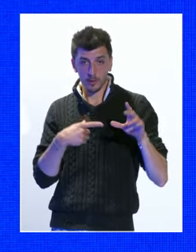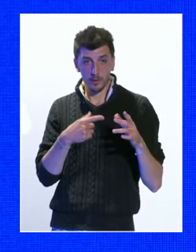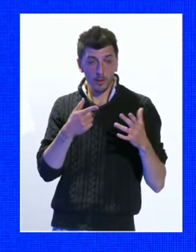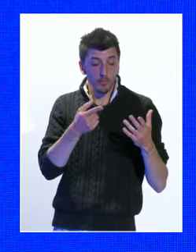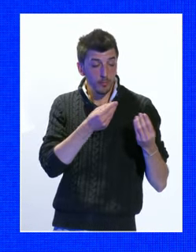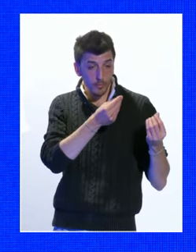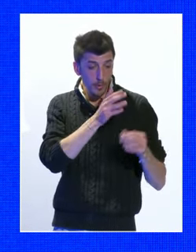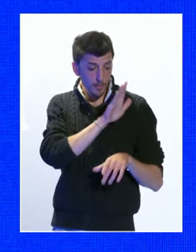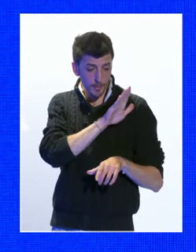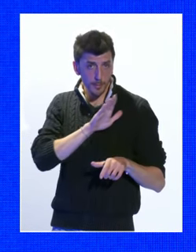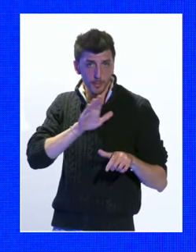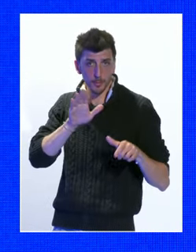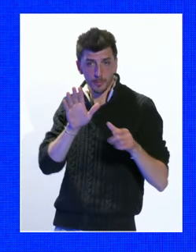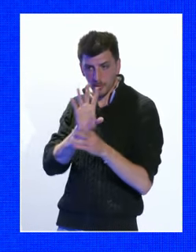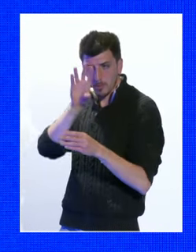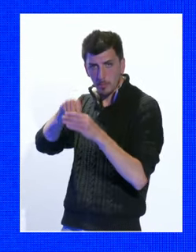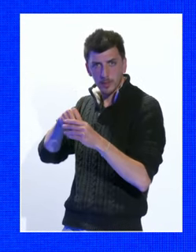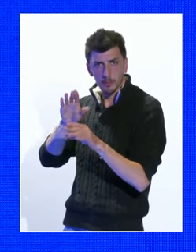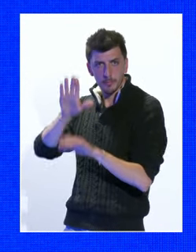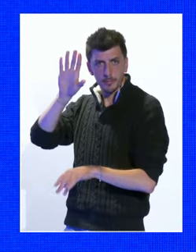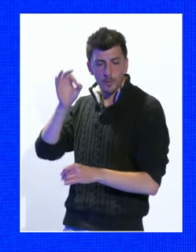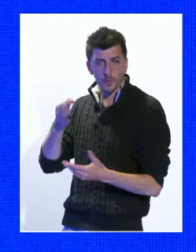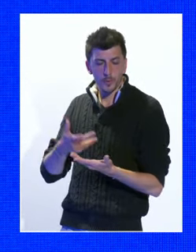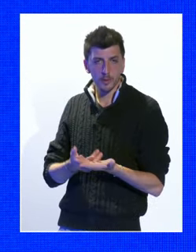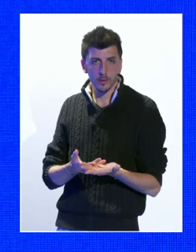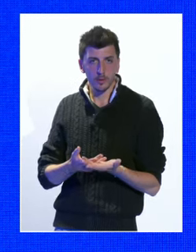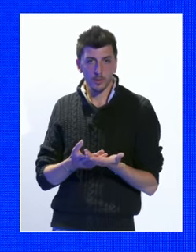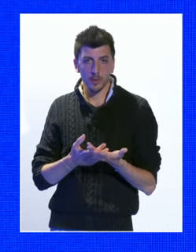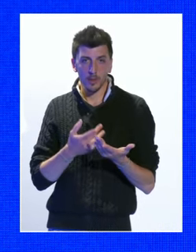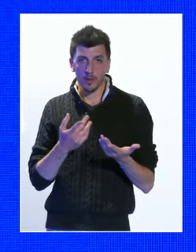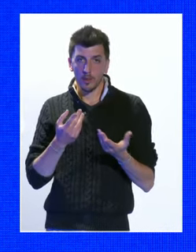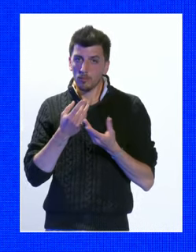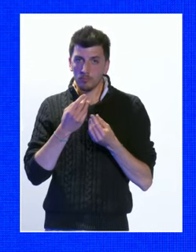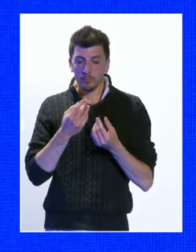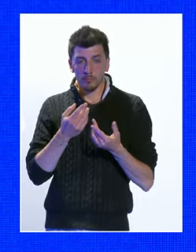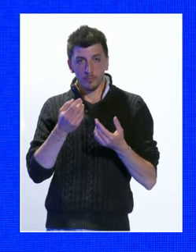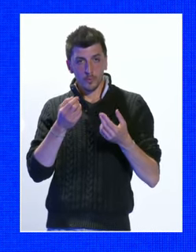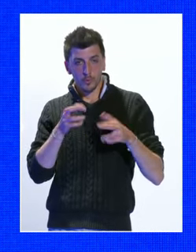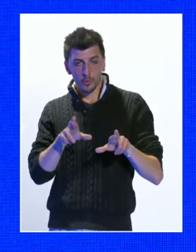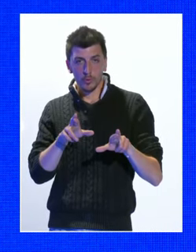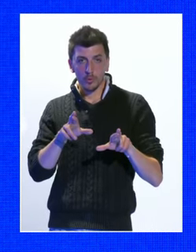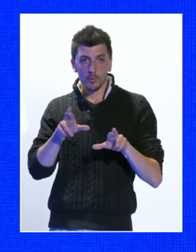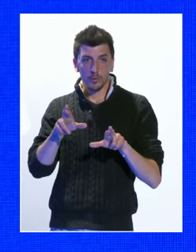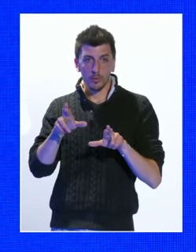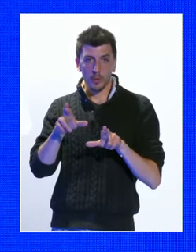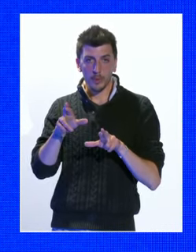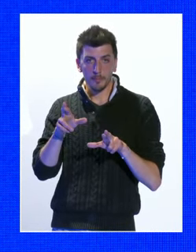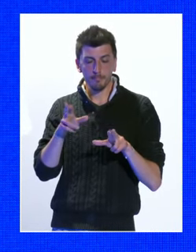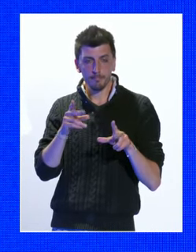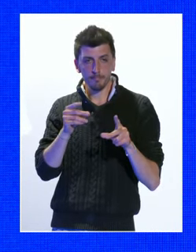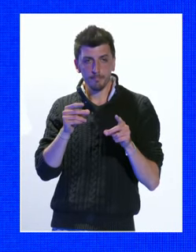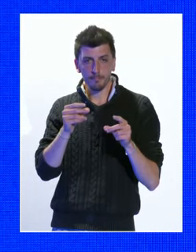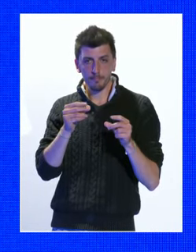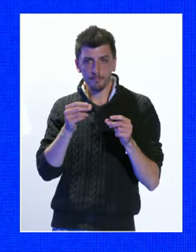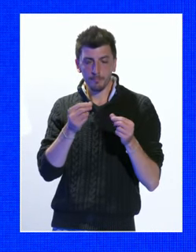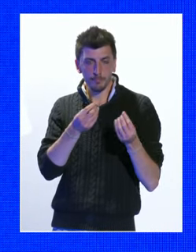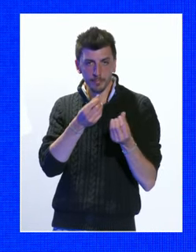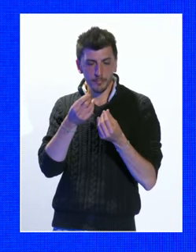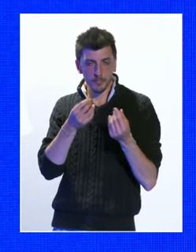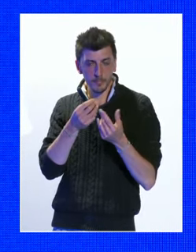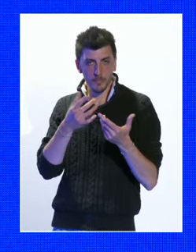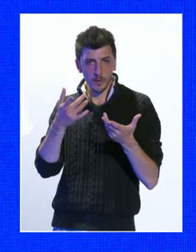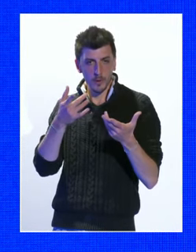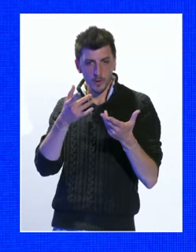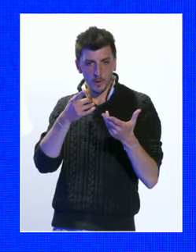participer. Je ne doute pas que l'inventivité sera au rendez-vous, j'en ai quelques exemples en tête, mais je pense qu'on